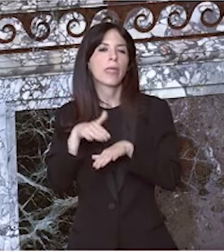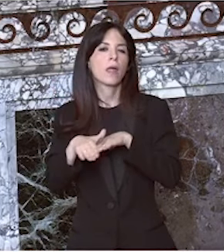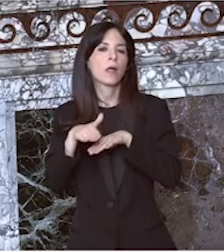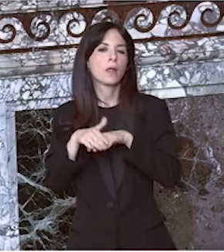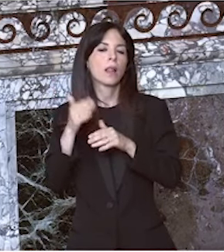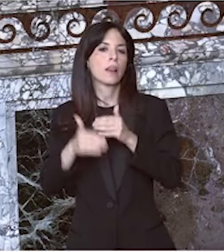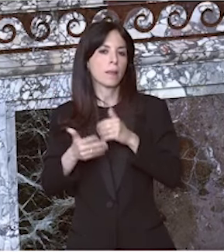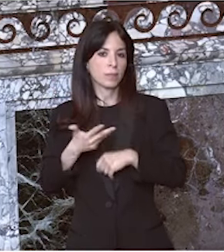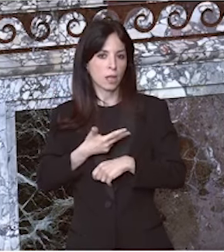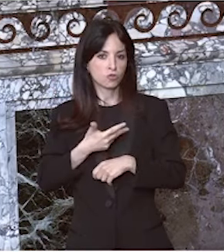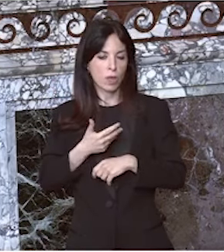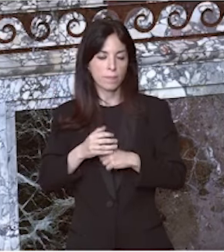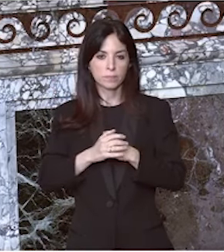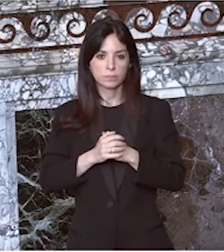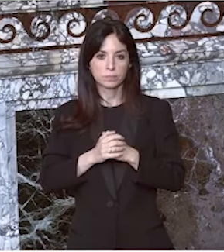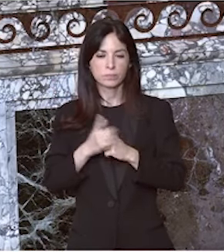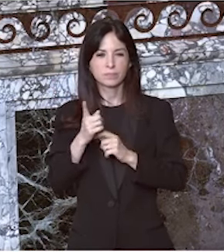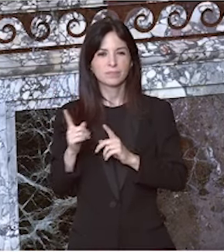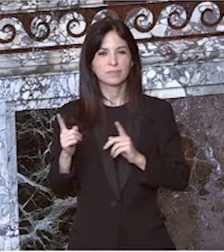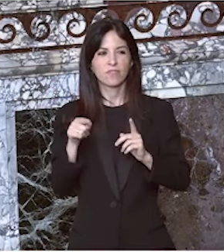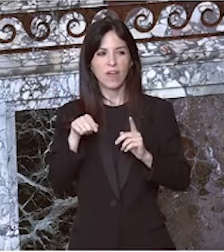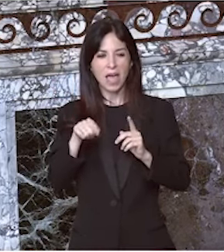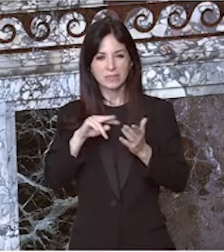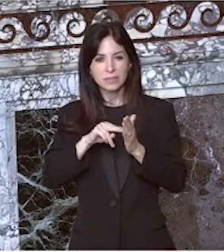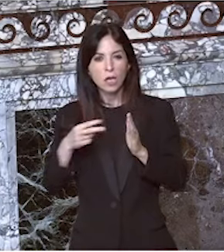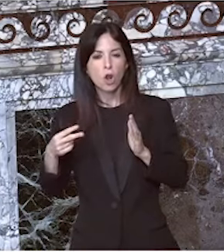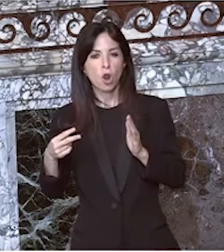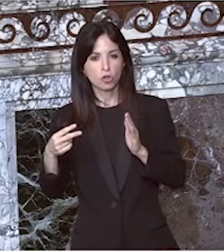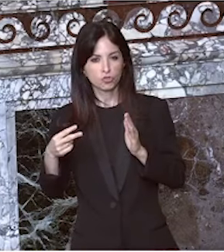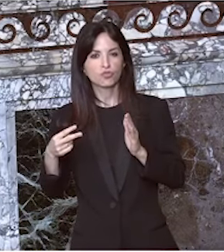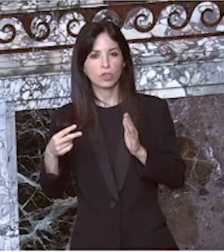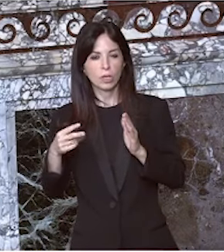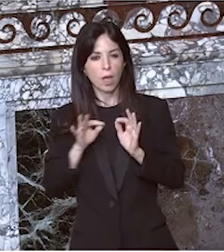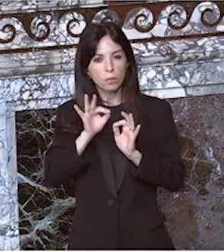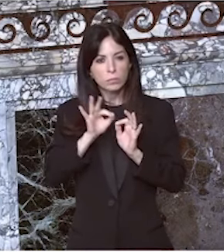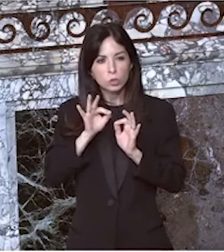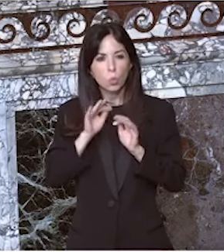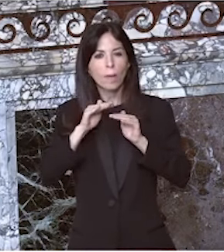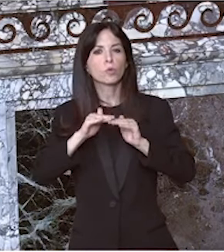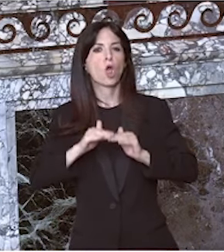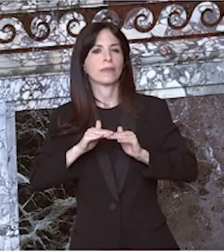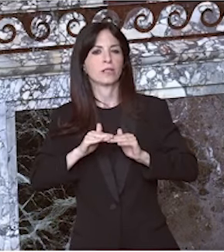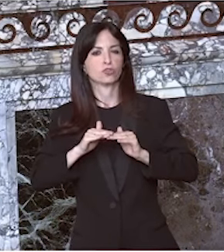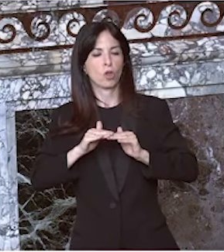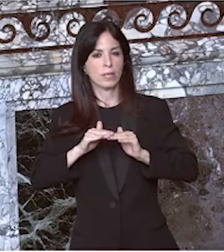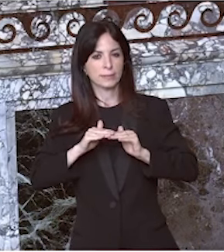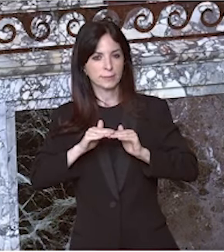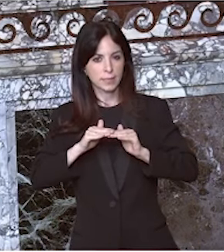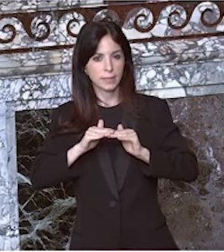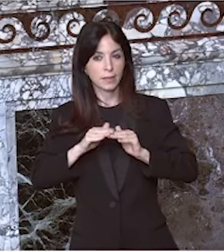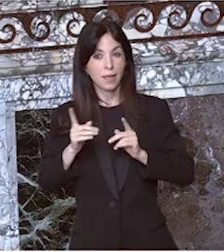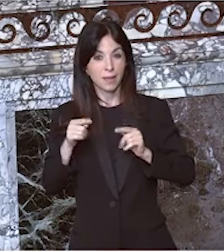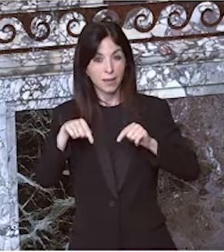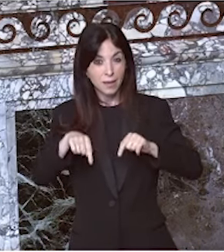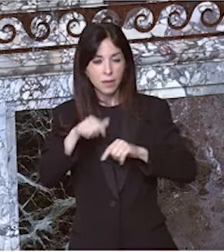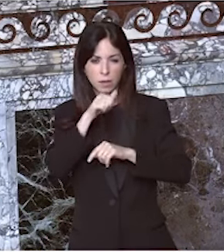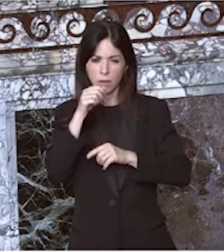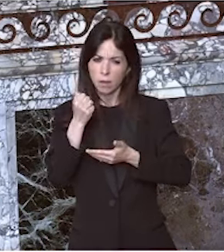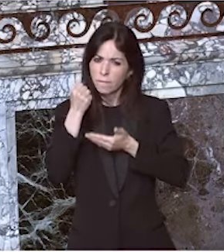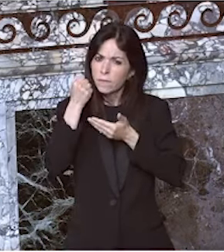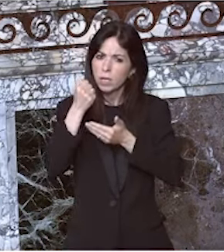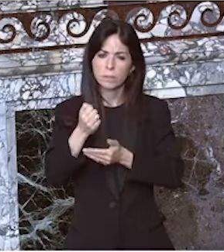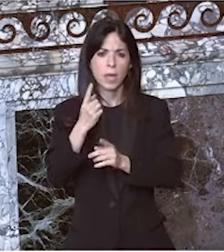specializzazione. In una fase in cui la tecnologia è soggetta a misure protezionistiche, è essenziale che gli investimenti in